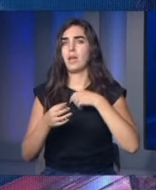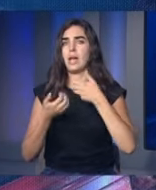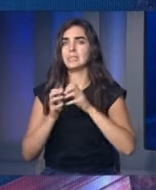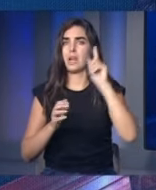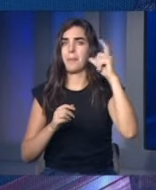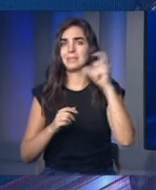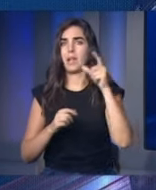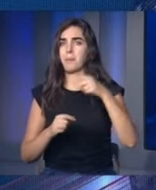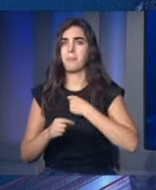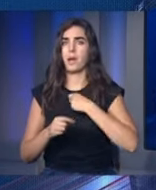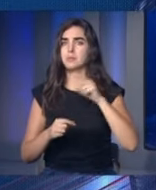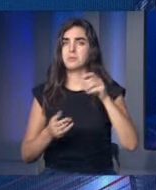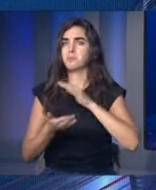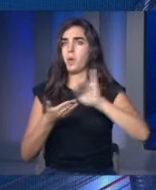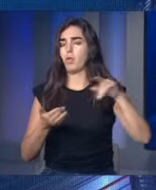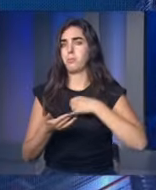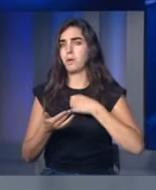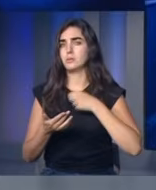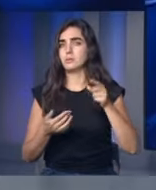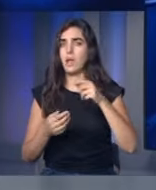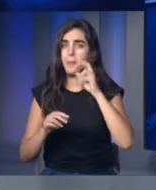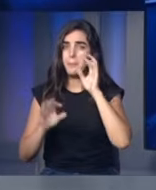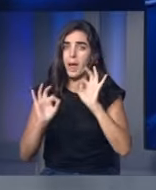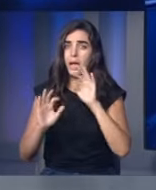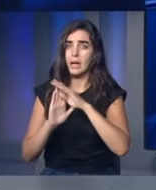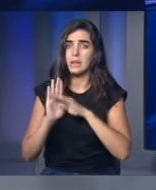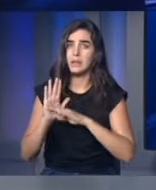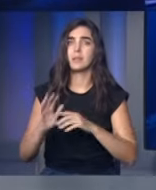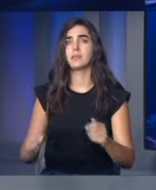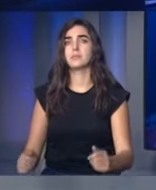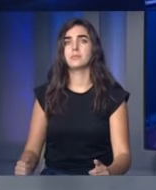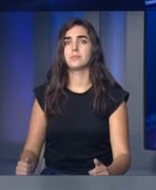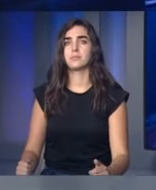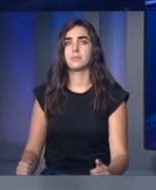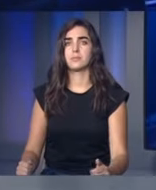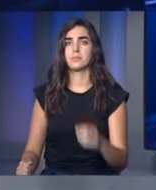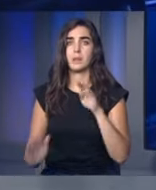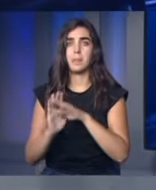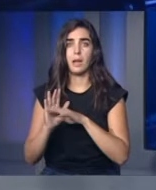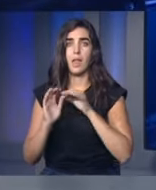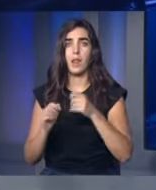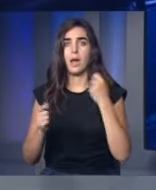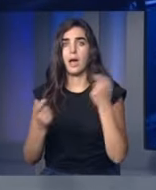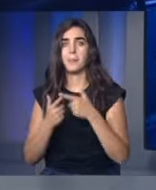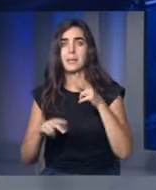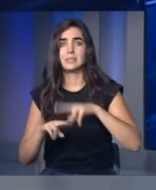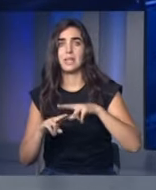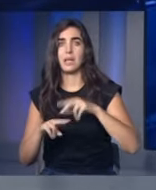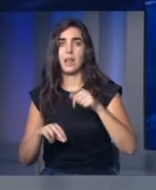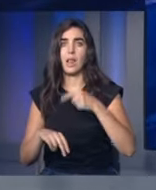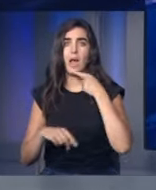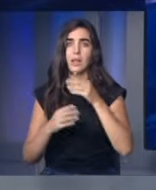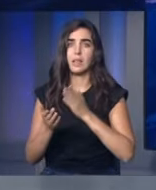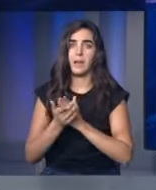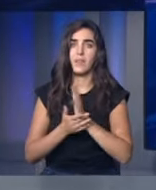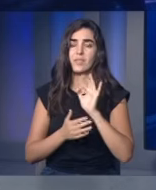نفى علاقة المقاومة الإسلامية بما حصل في مجدل شمس، قد شدد جنبلاط على التحذير والتنبيه مما يعمل